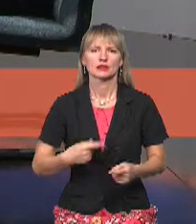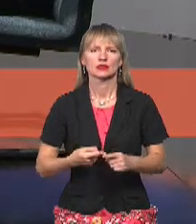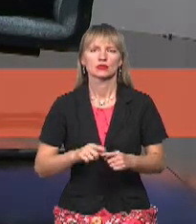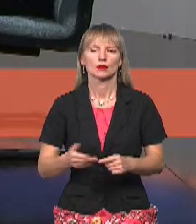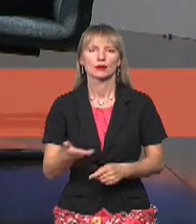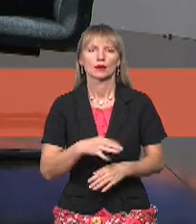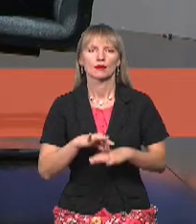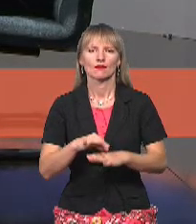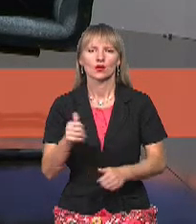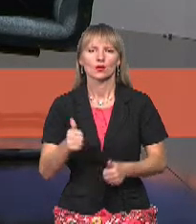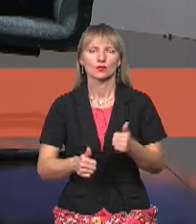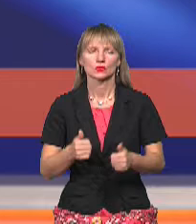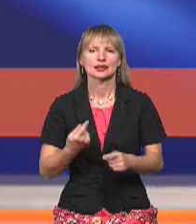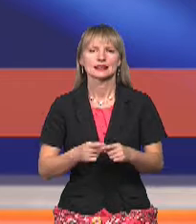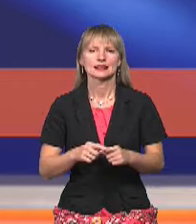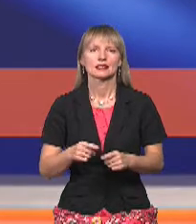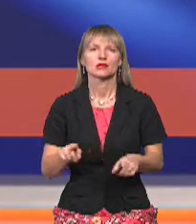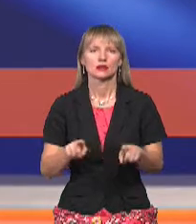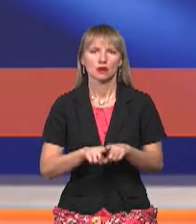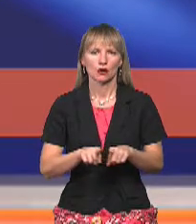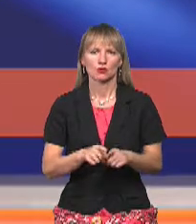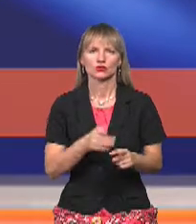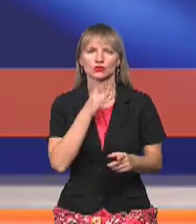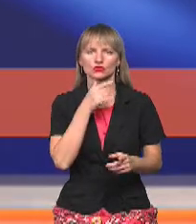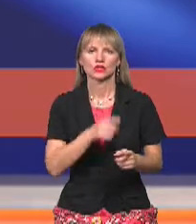ми проводимо конкурс, це теж певний час.